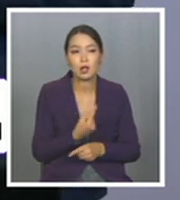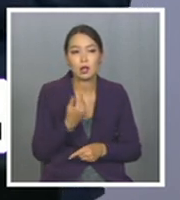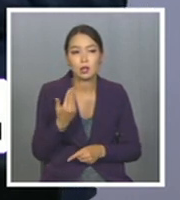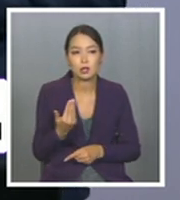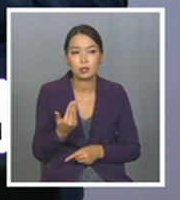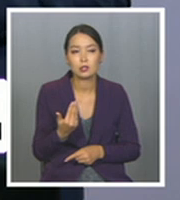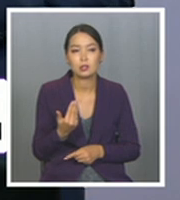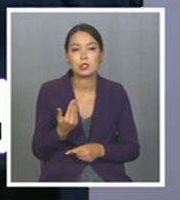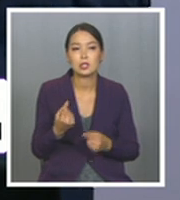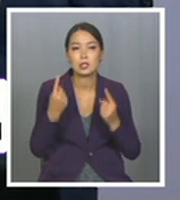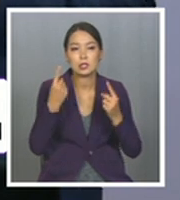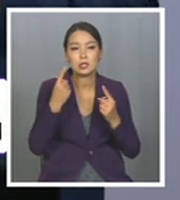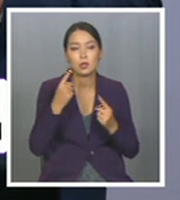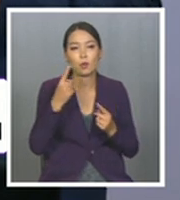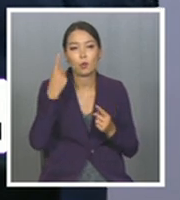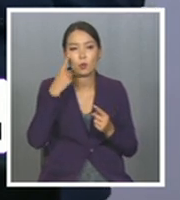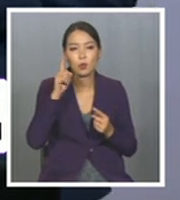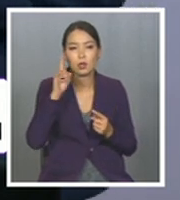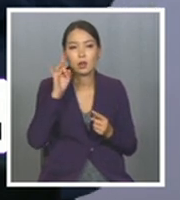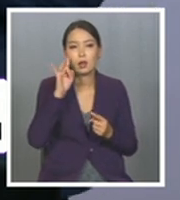ірі-ірі сүбелі ойларды,